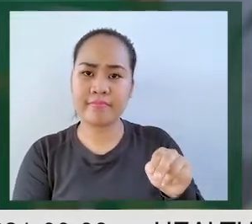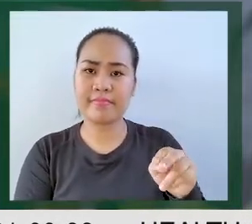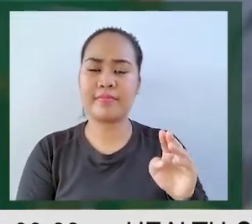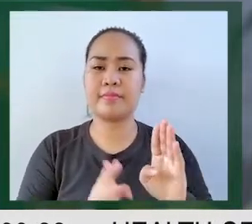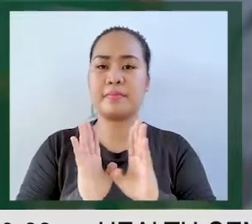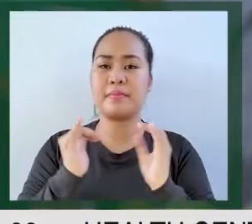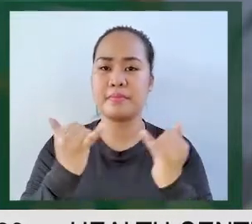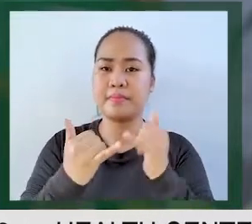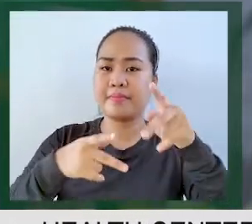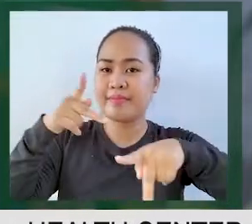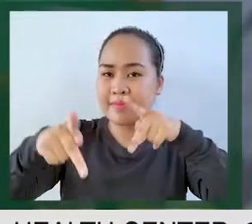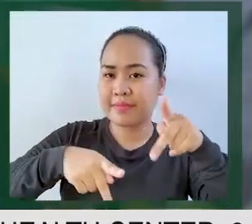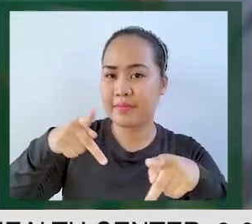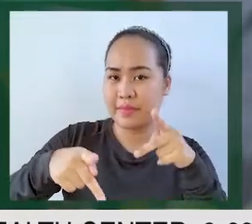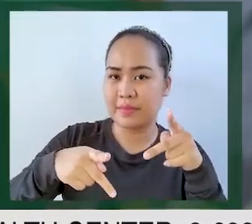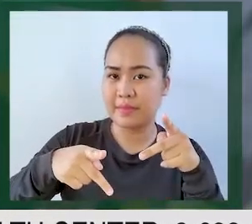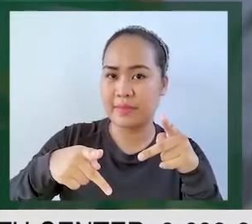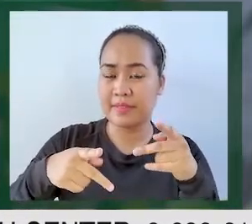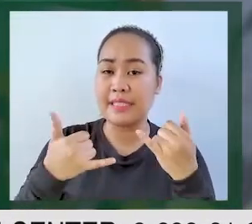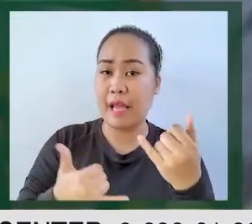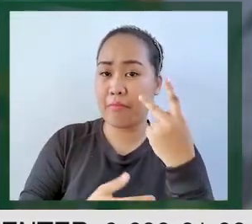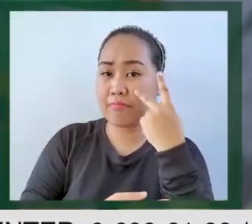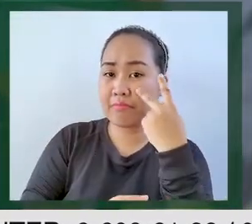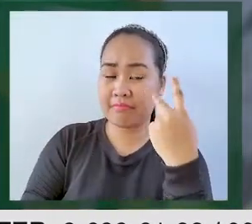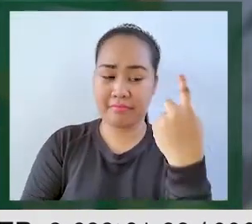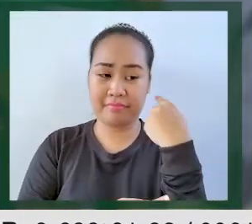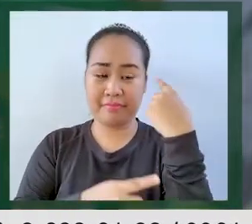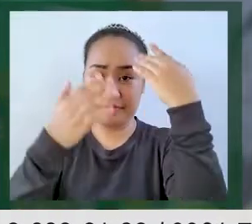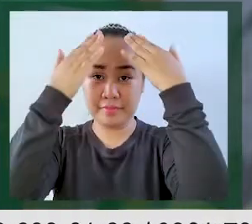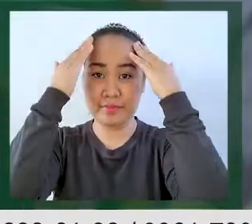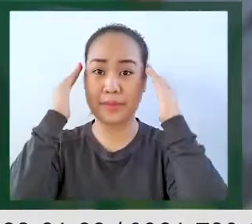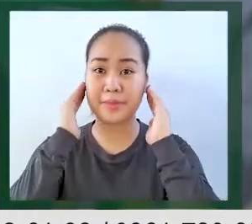kabarangay, no? Humahaba na rin buhok ko.